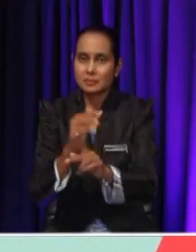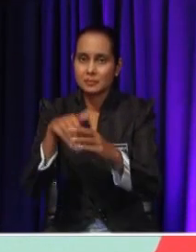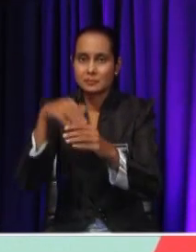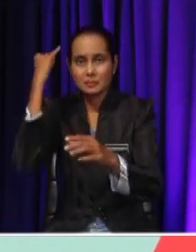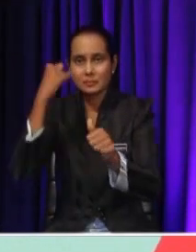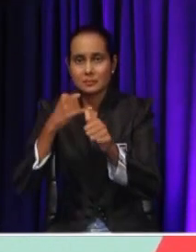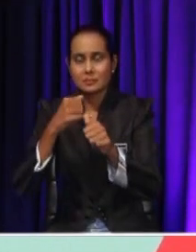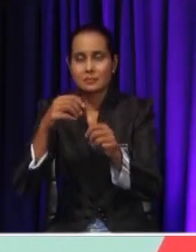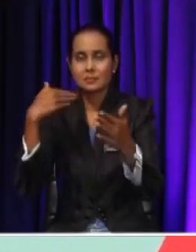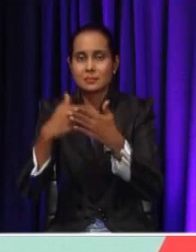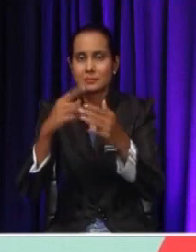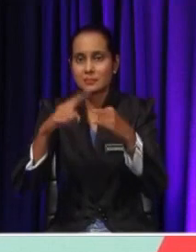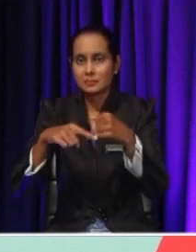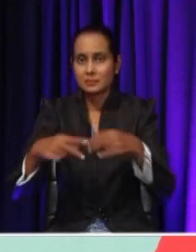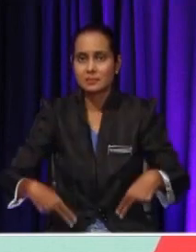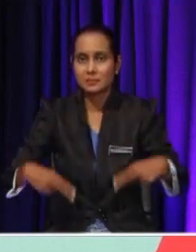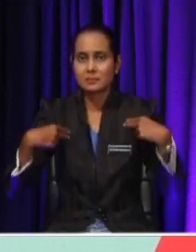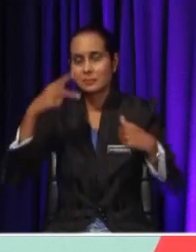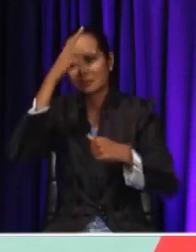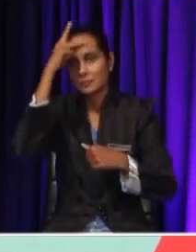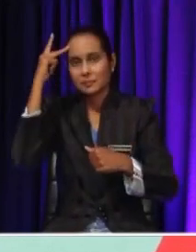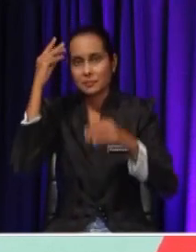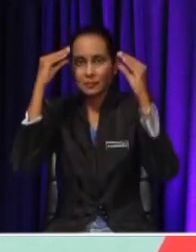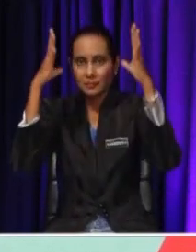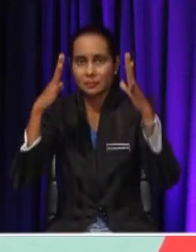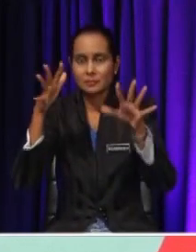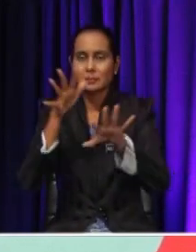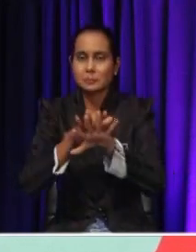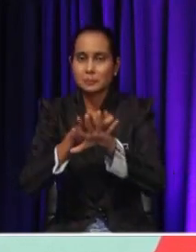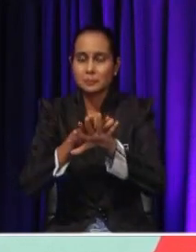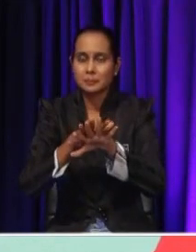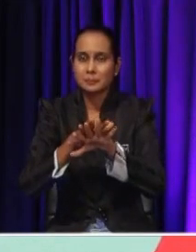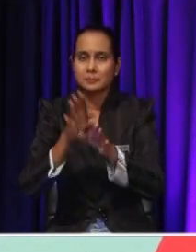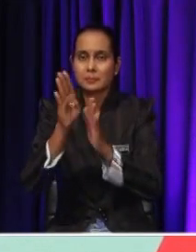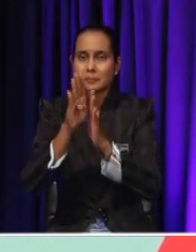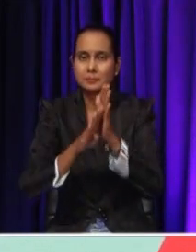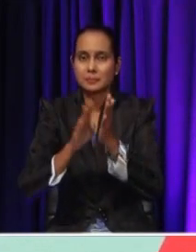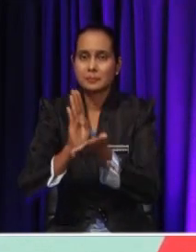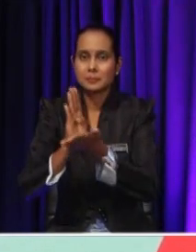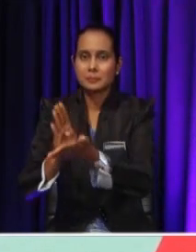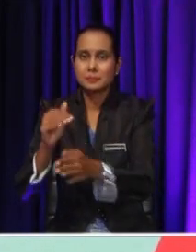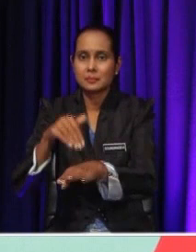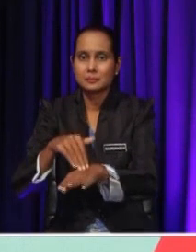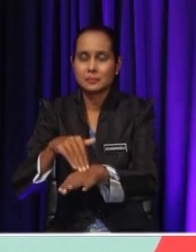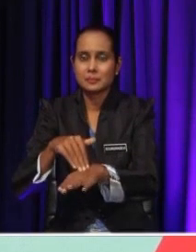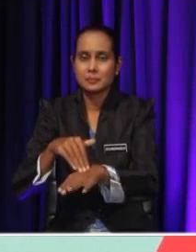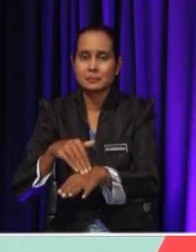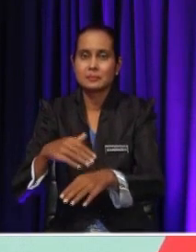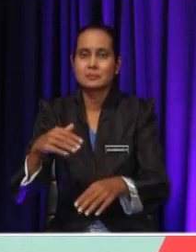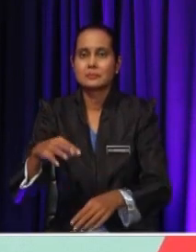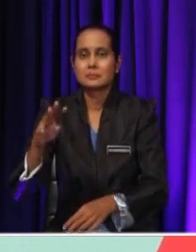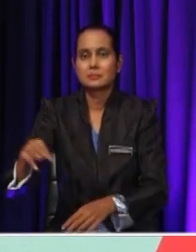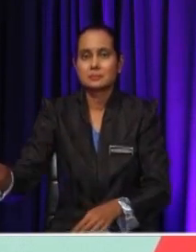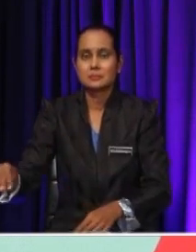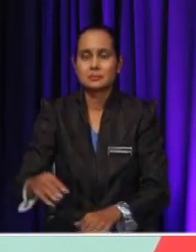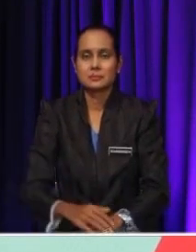akhir-akhir guru banyak berbakti kepada anak muridnya itu saja kali di Bekasi Saya buka kepada rakyat